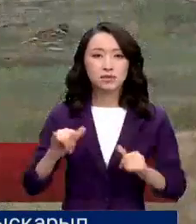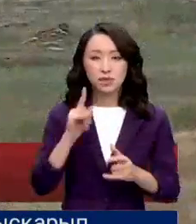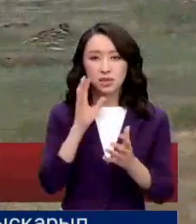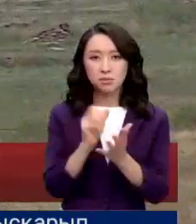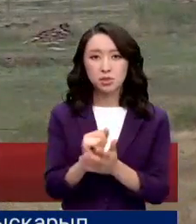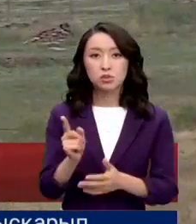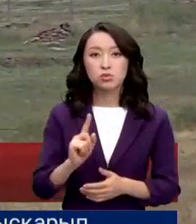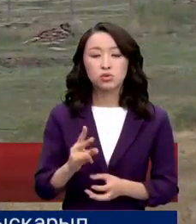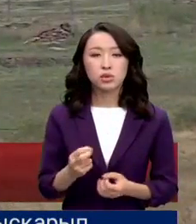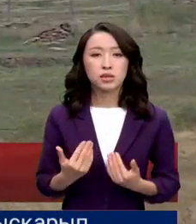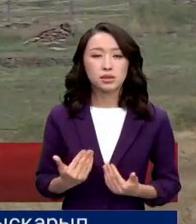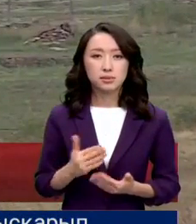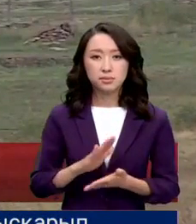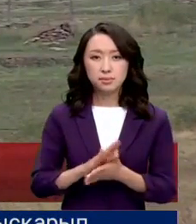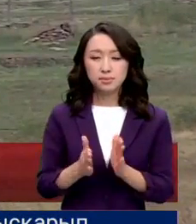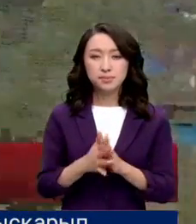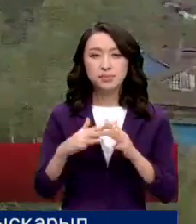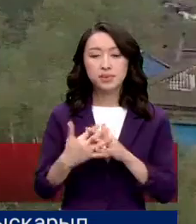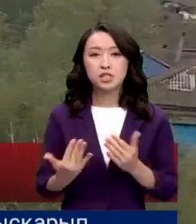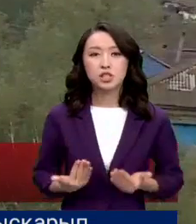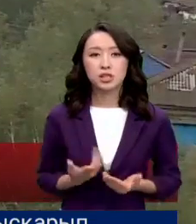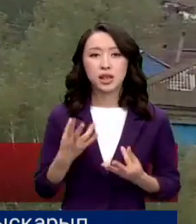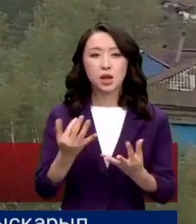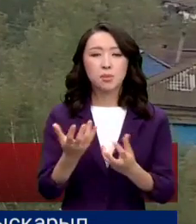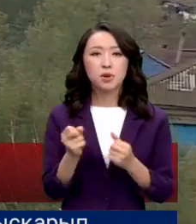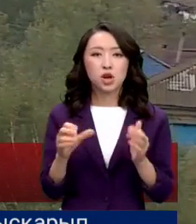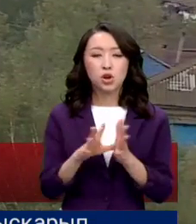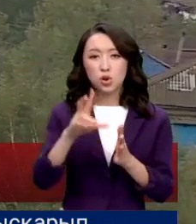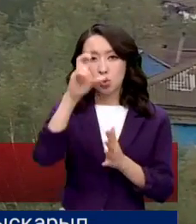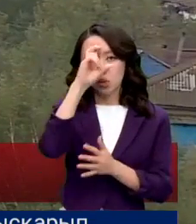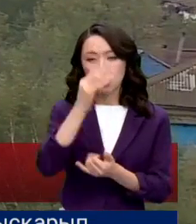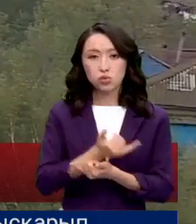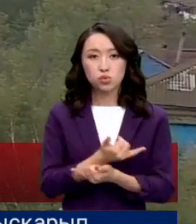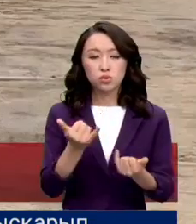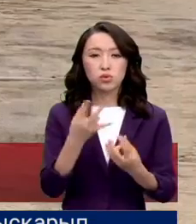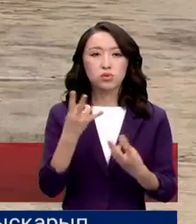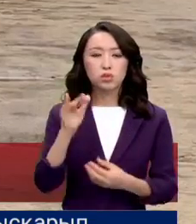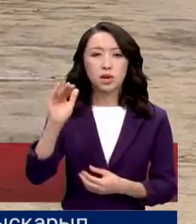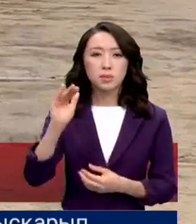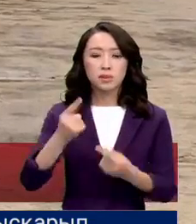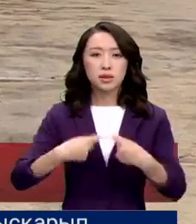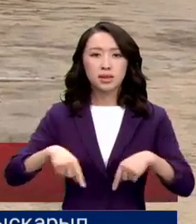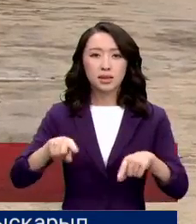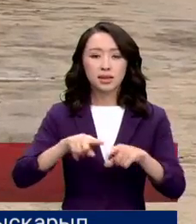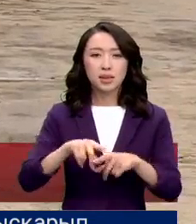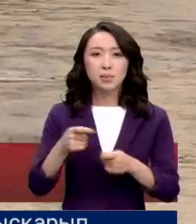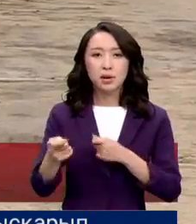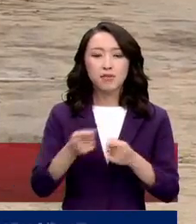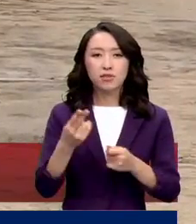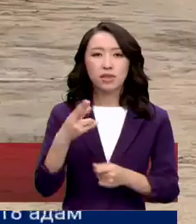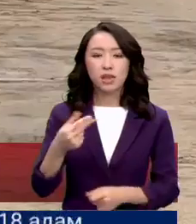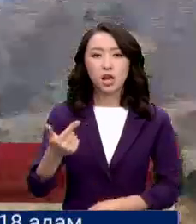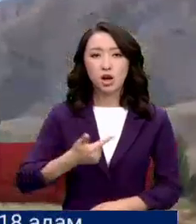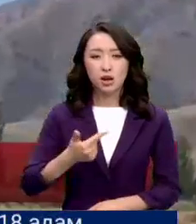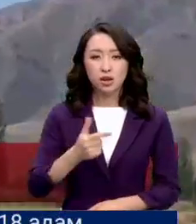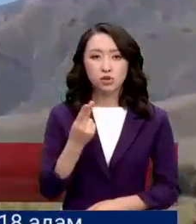Отметим, что на данный момент сельским жителям для получения электронных государственных услуг необходимо обратиться в отделение корпорации правительства для